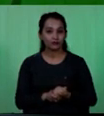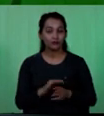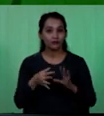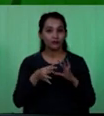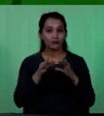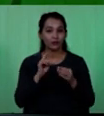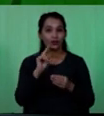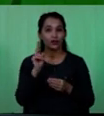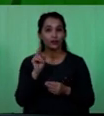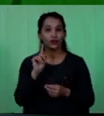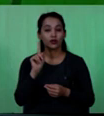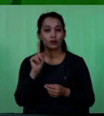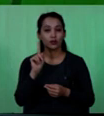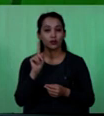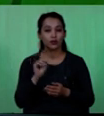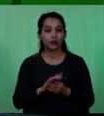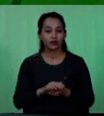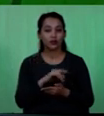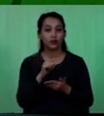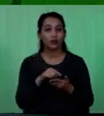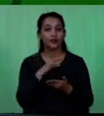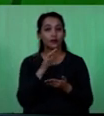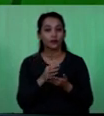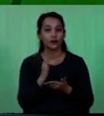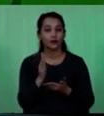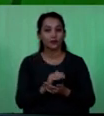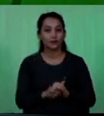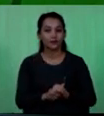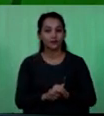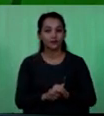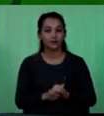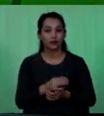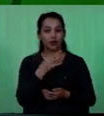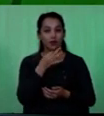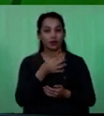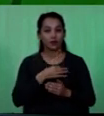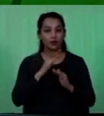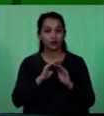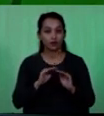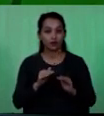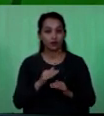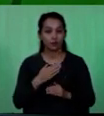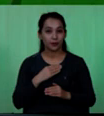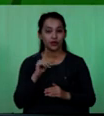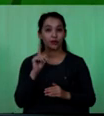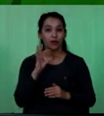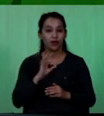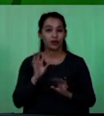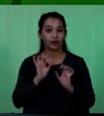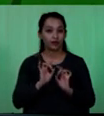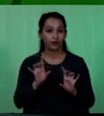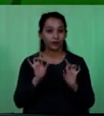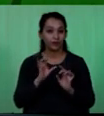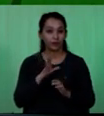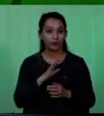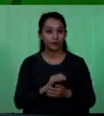Gapning kim yoki nima haqida aytilganini bildiradi. Aytingchi aziz o'quvchilar, men nima haqida gapirdim?